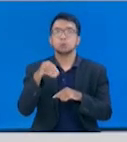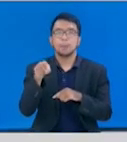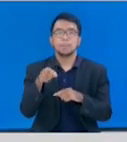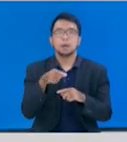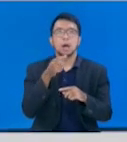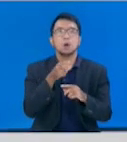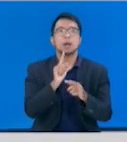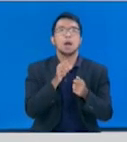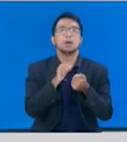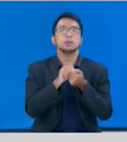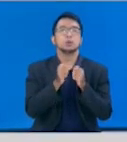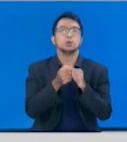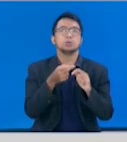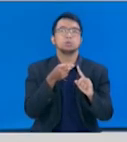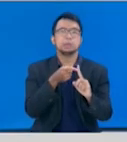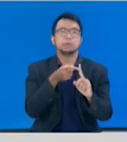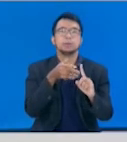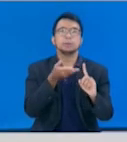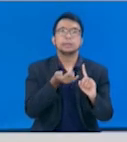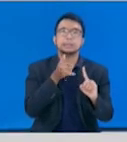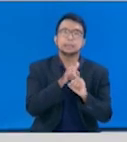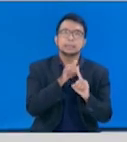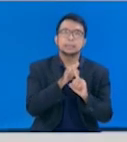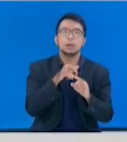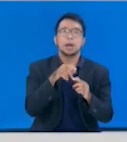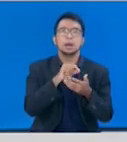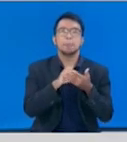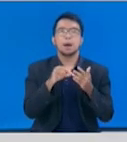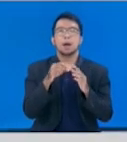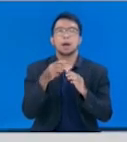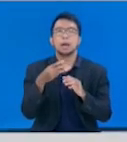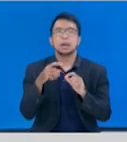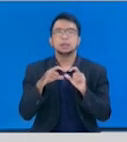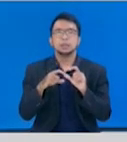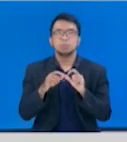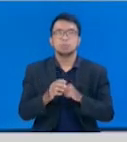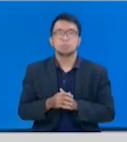dugaan perundungan dan pelecehan seksual terhadap pegawai KPI berinisial MS.